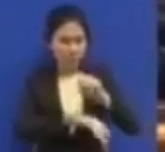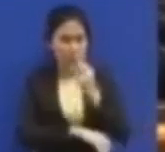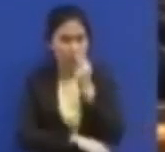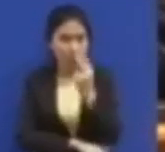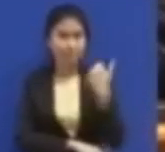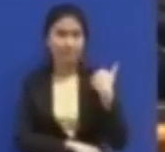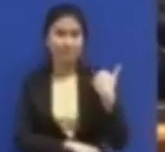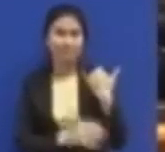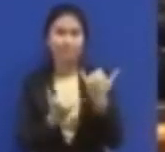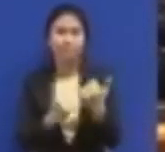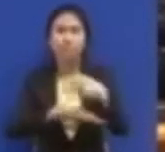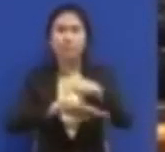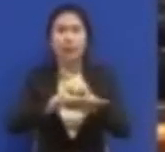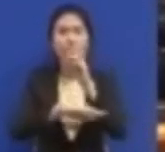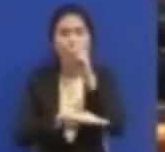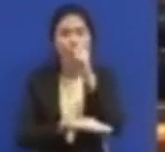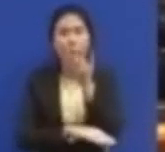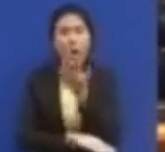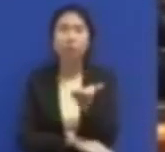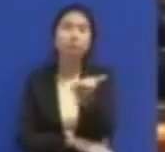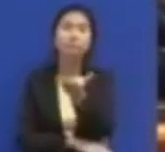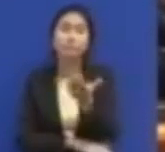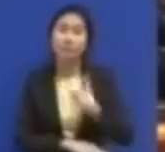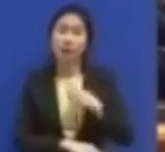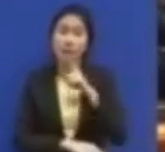ก็ลองดู พูดต่อได้ยังครับท่านประธานครับ